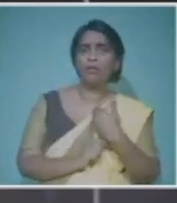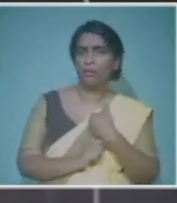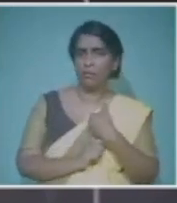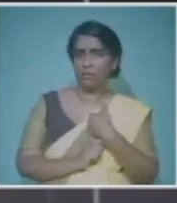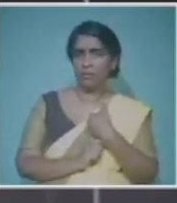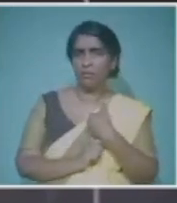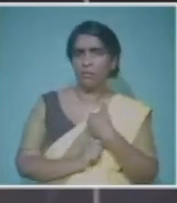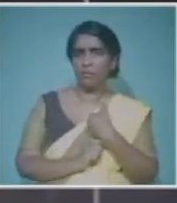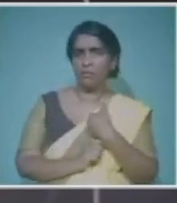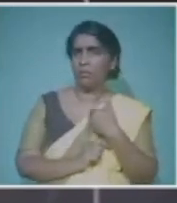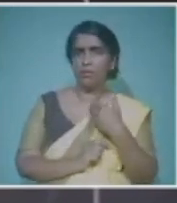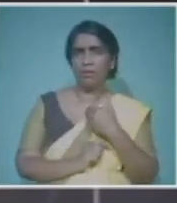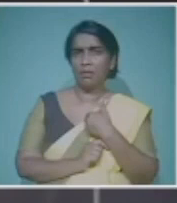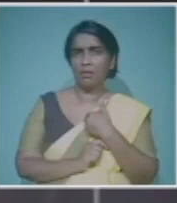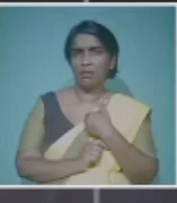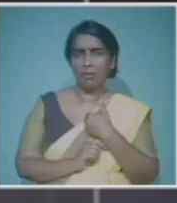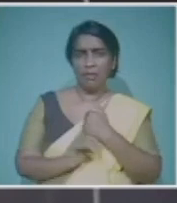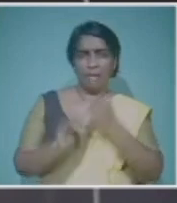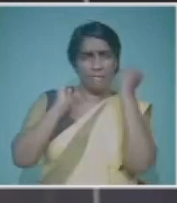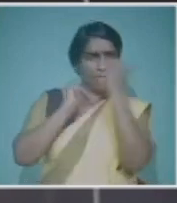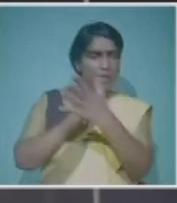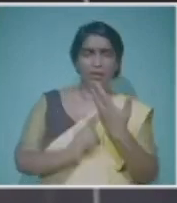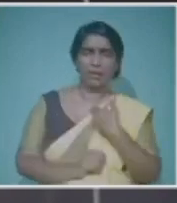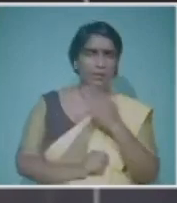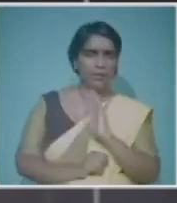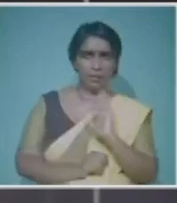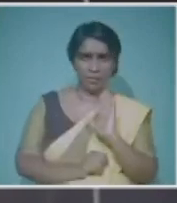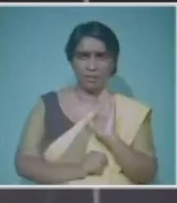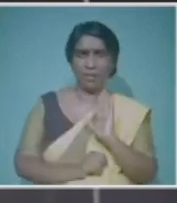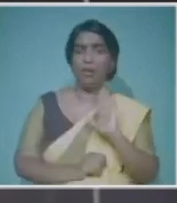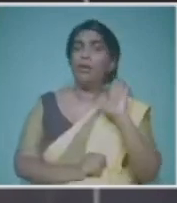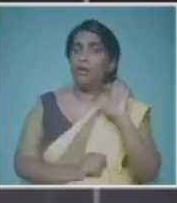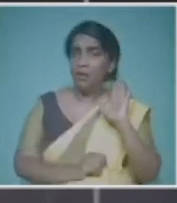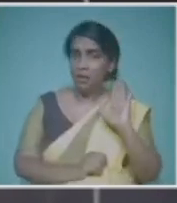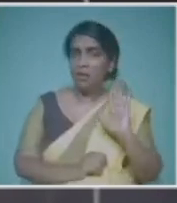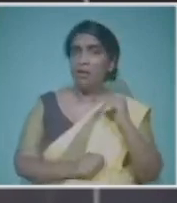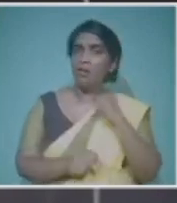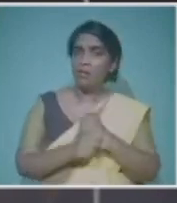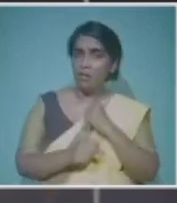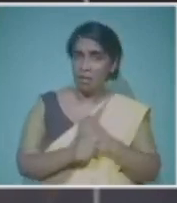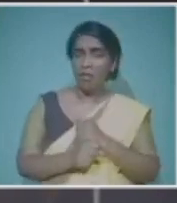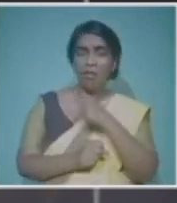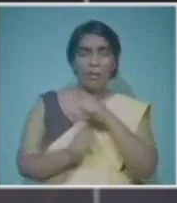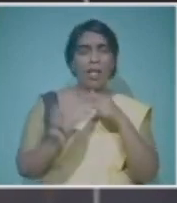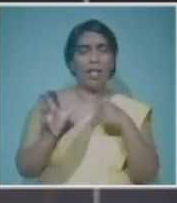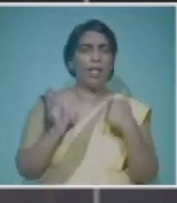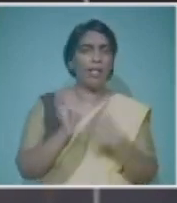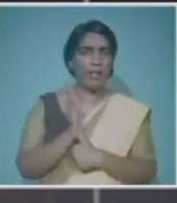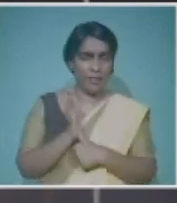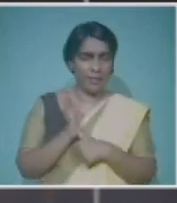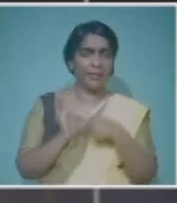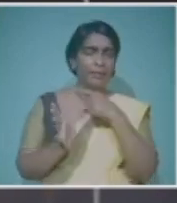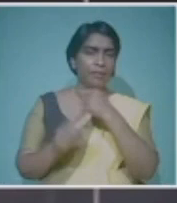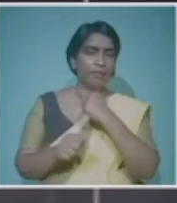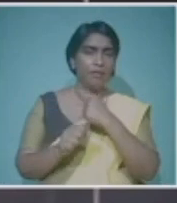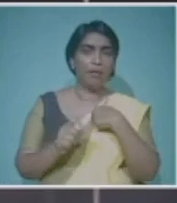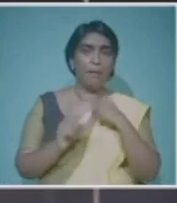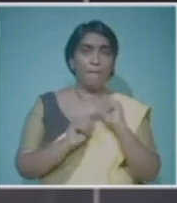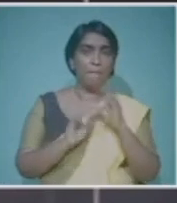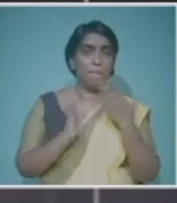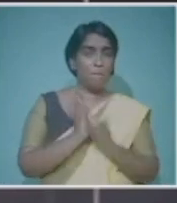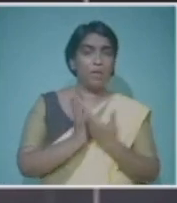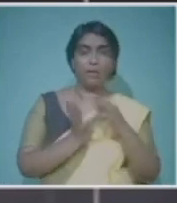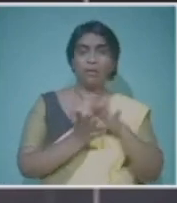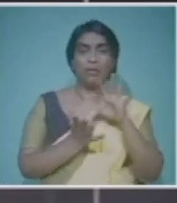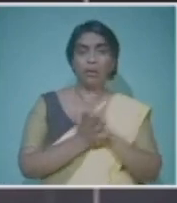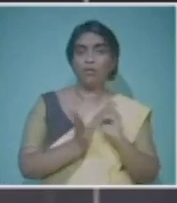ඔබ අපි මේකට අකුල් හෙලන්න අපිට අවශ්‍යතාවයක් නැහැ. හරි රජයෙන් ගෙනල්ලා තියෙන පනතක් අපිට බෑ ප්‍රතිපත්තිමය තීරණ